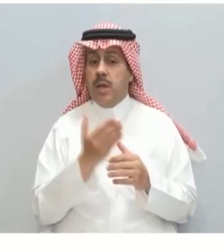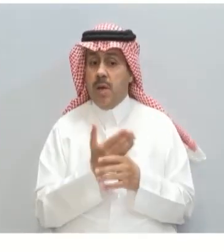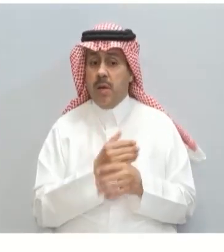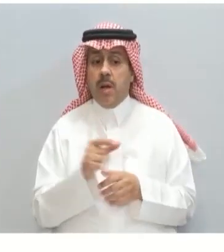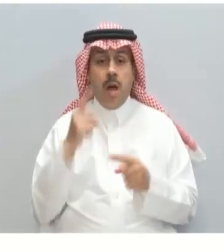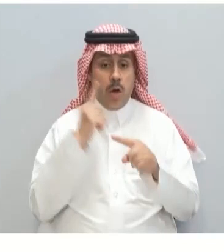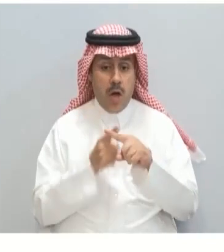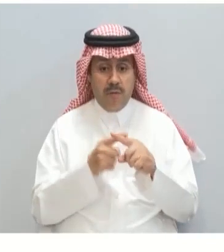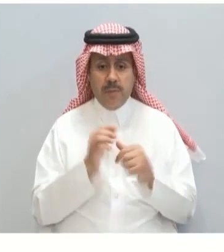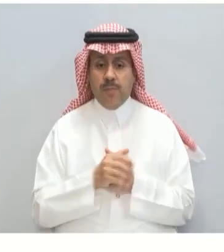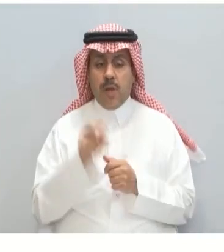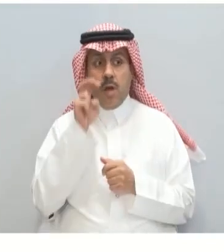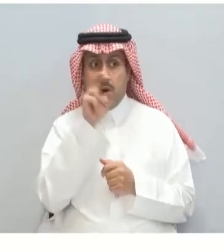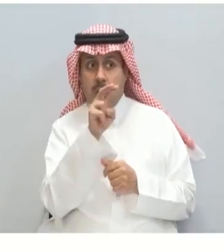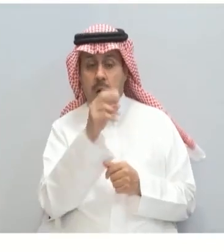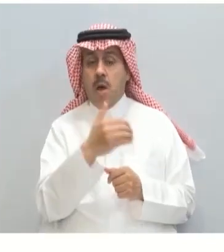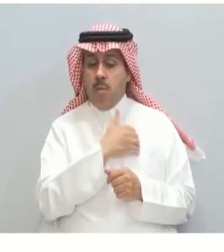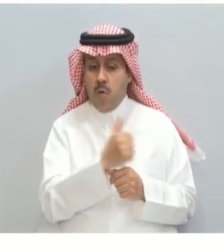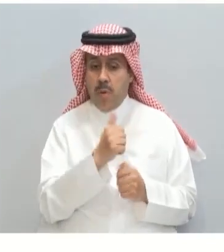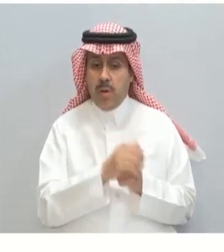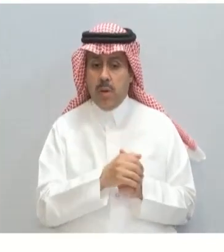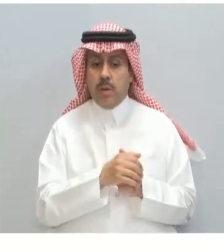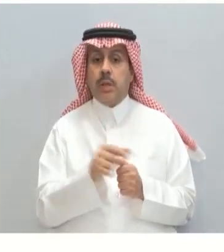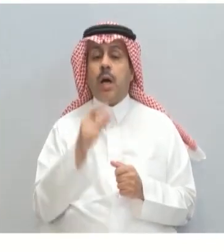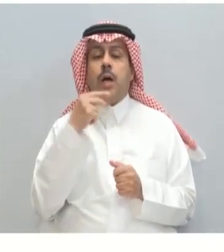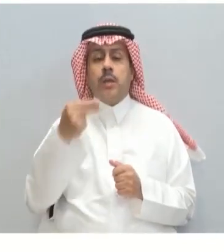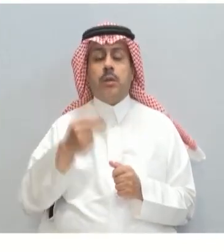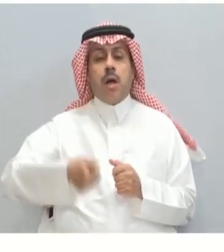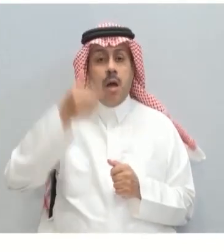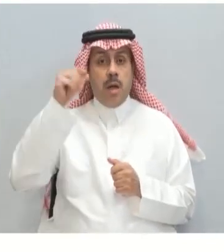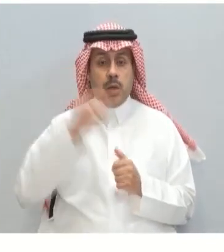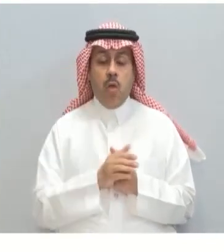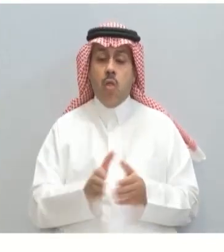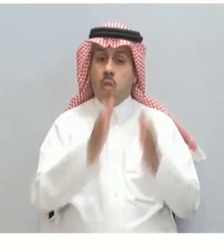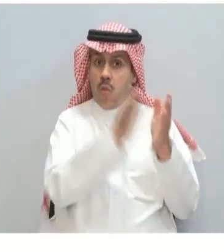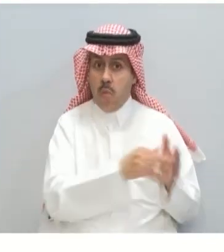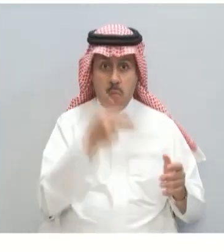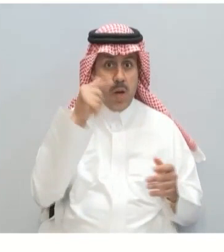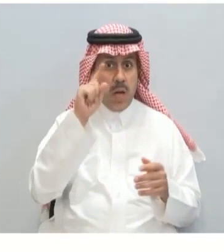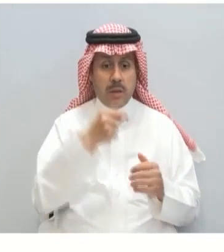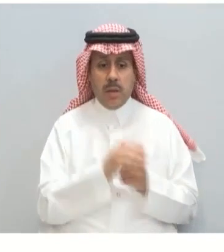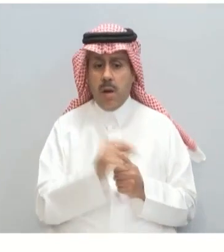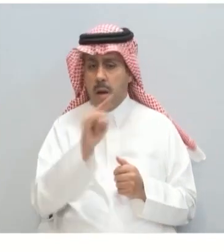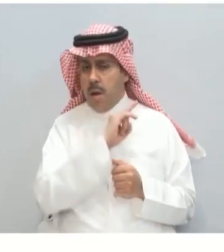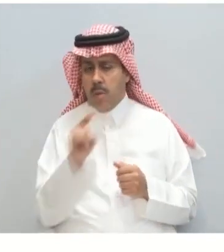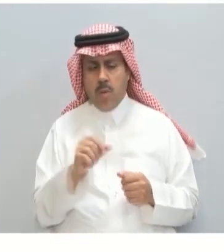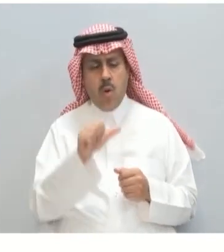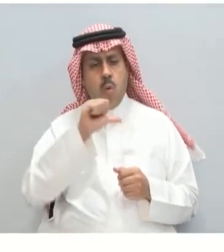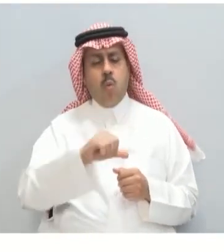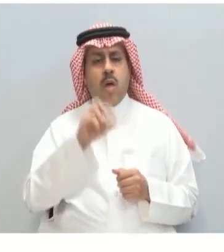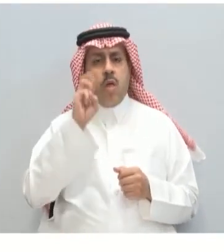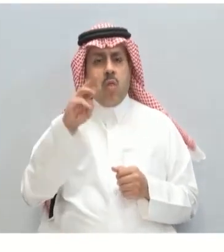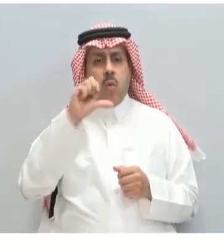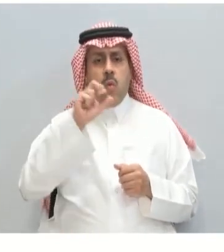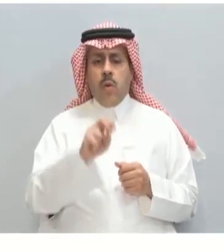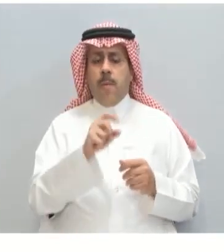الكافر اذا راى راى ان المؤمن قد عاهده ثم غدر به لم يبقى له وثوق بالدين